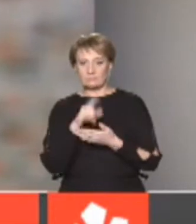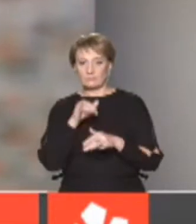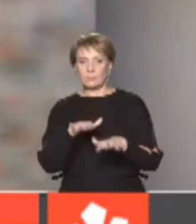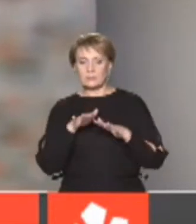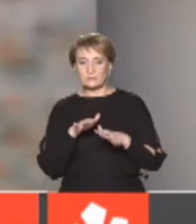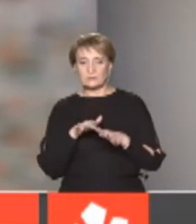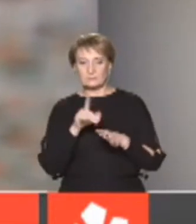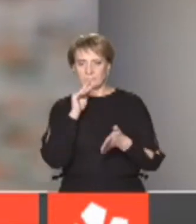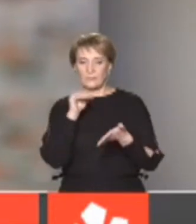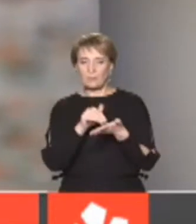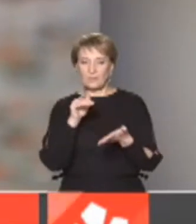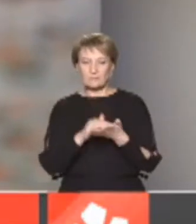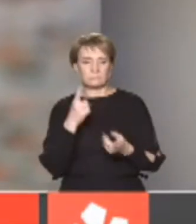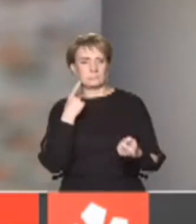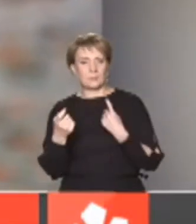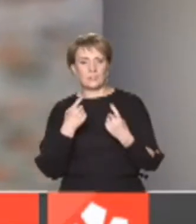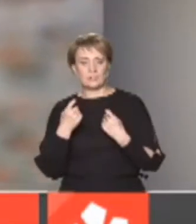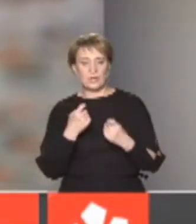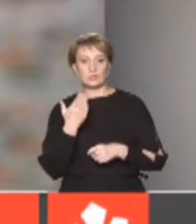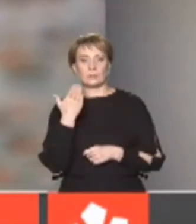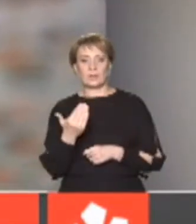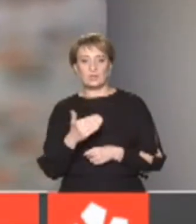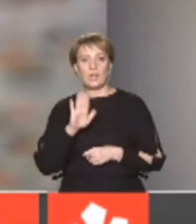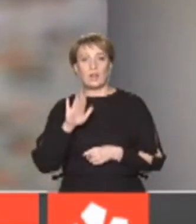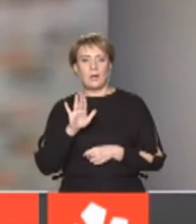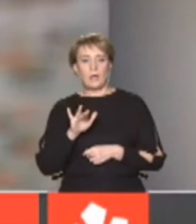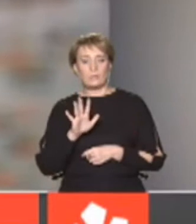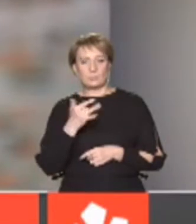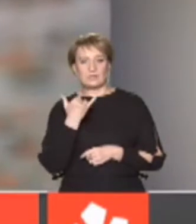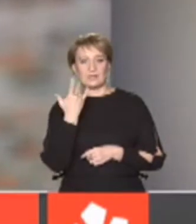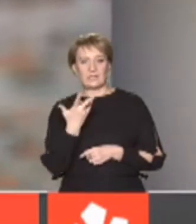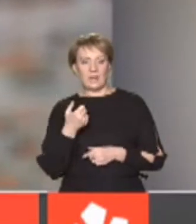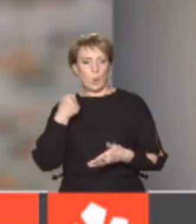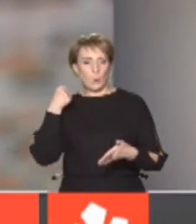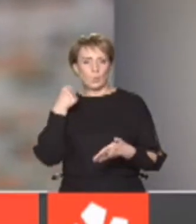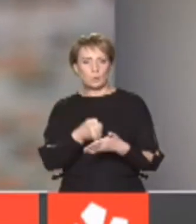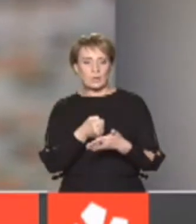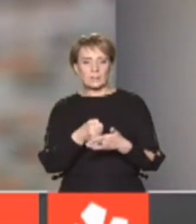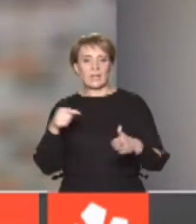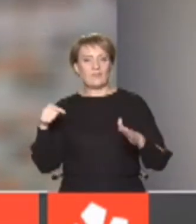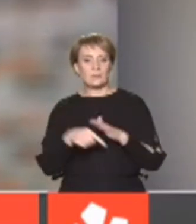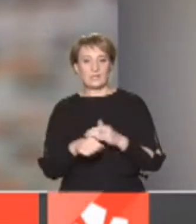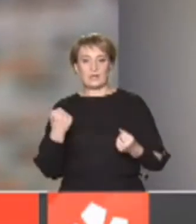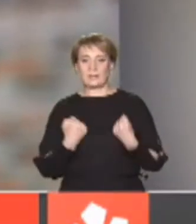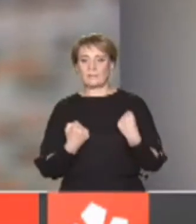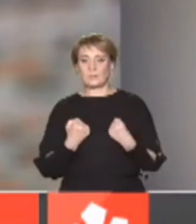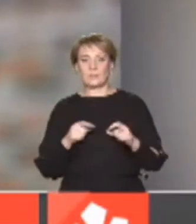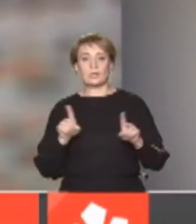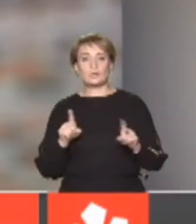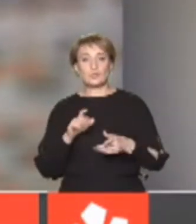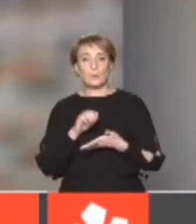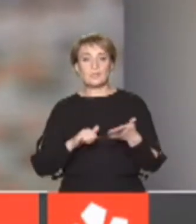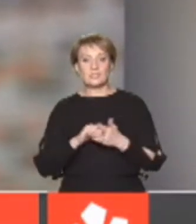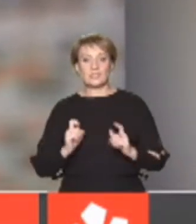почали чіплятися та ображати його, після чого завдали кілька ударів і втекли на автомобілі Volkswagen. Що стало